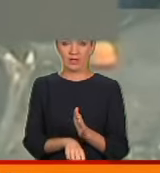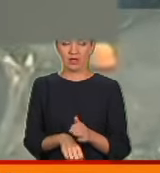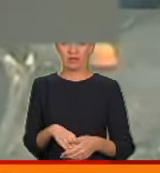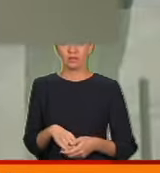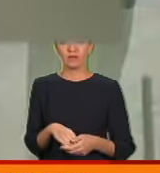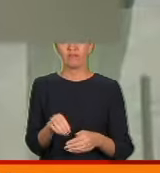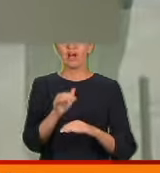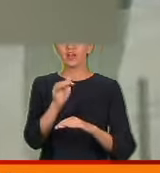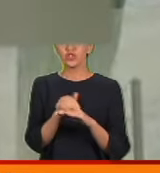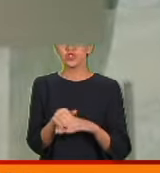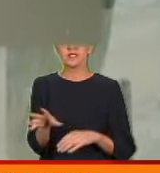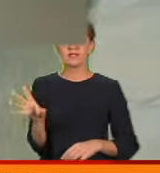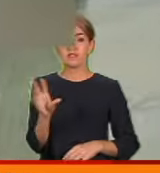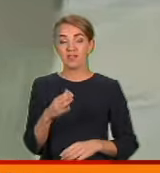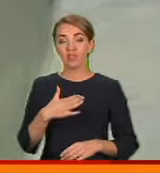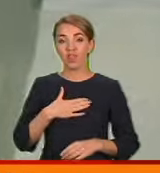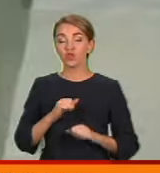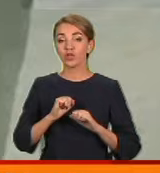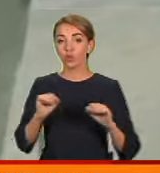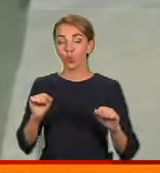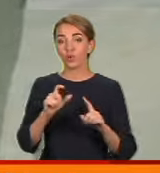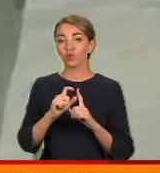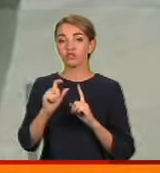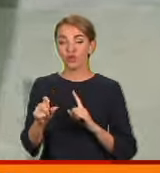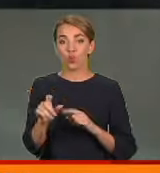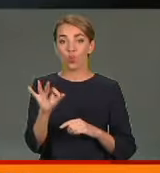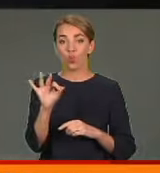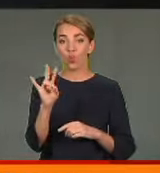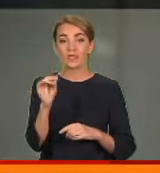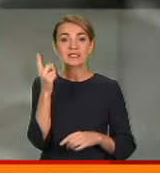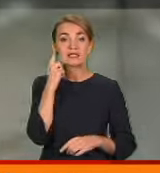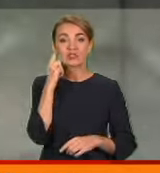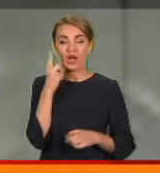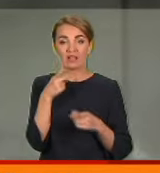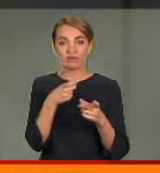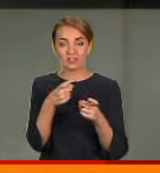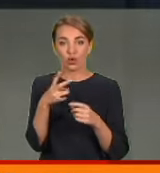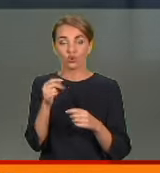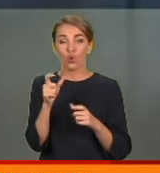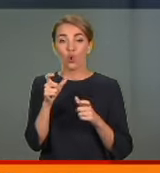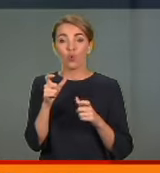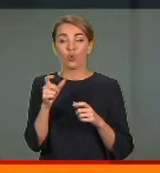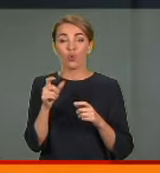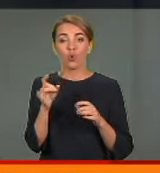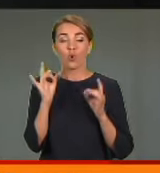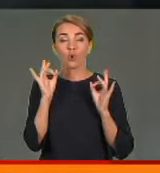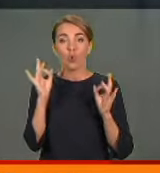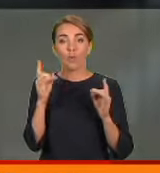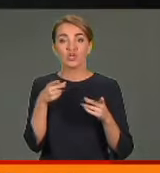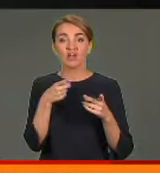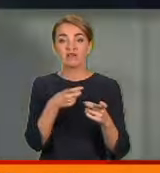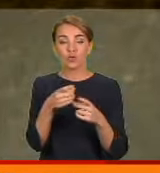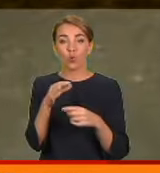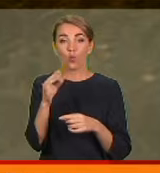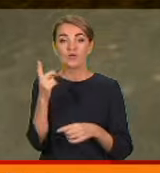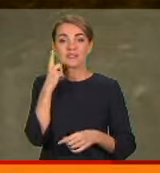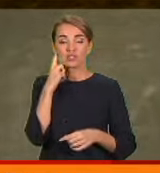умереть. Фактически все наши герои отвечали, они слышали выстрелы, но громче выстрелов они слышали крики о